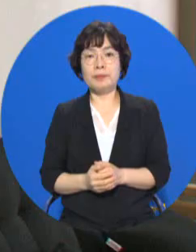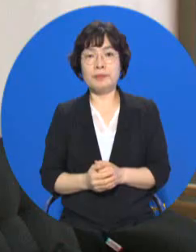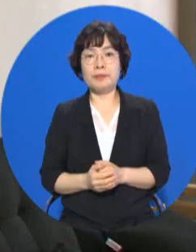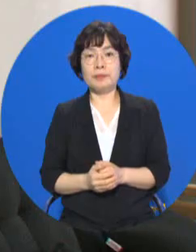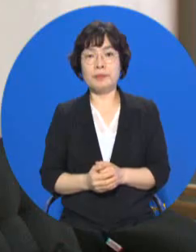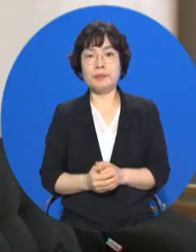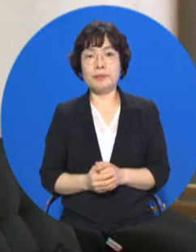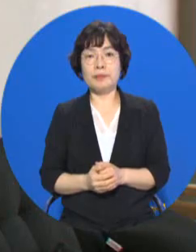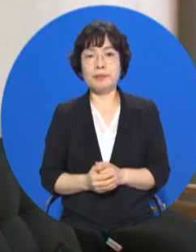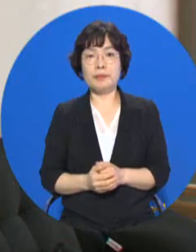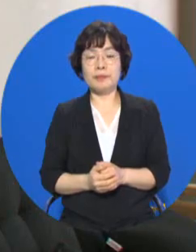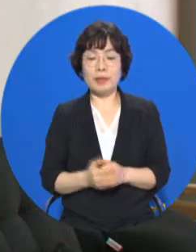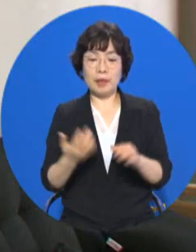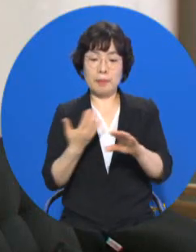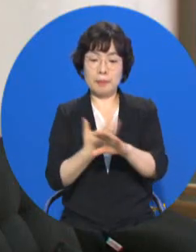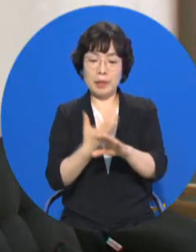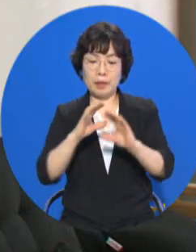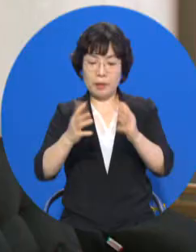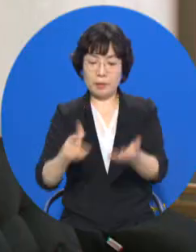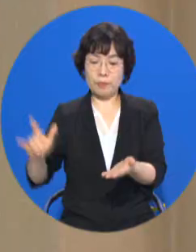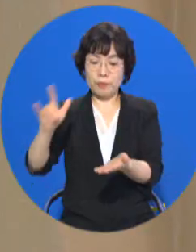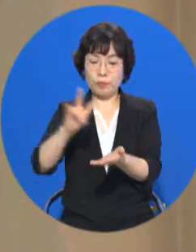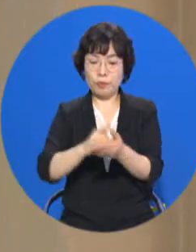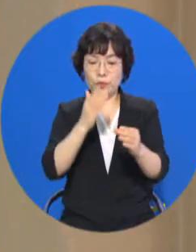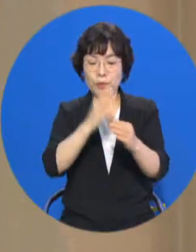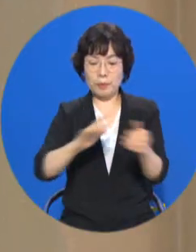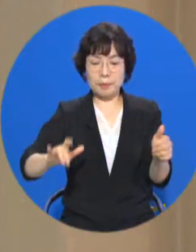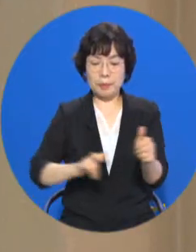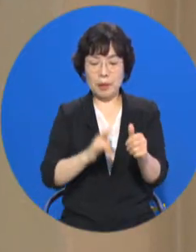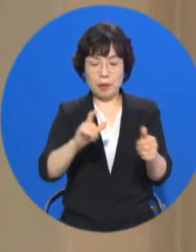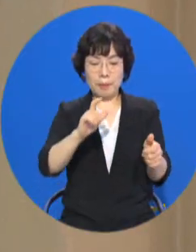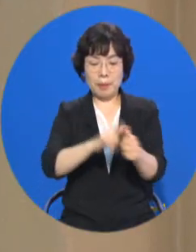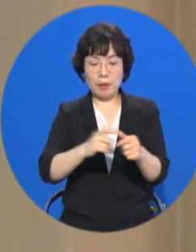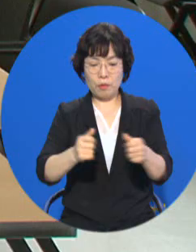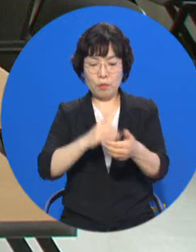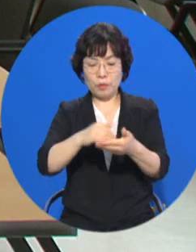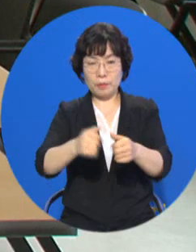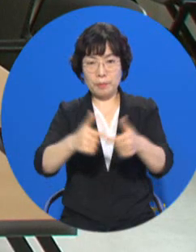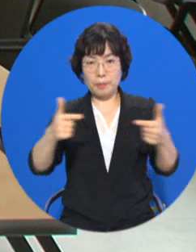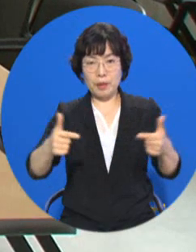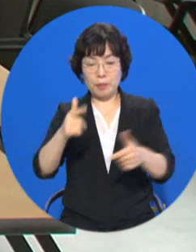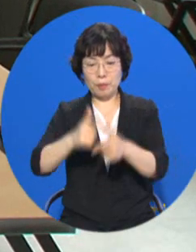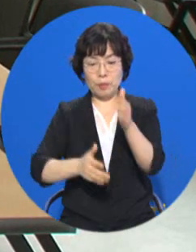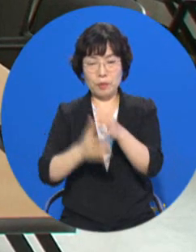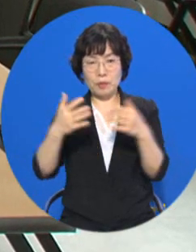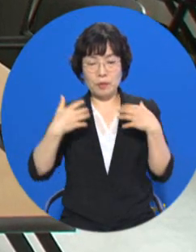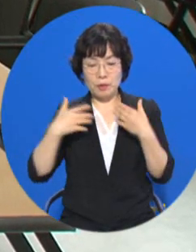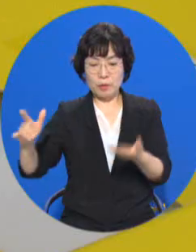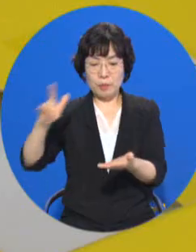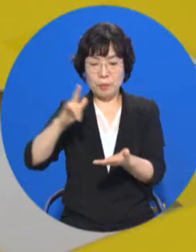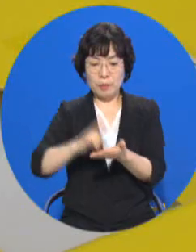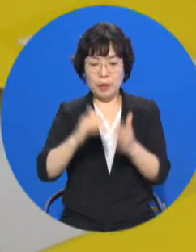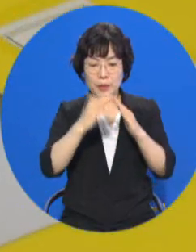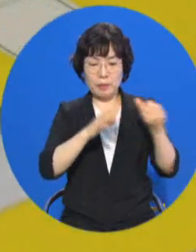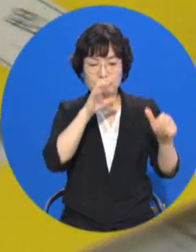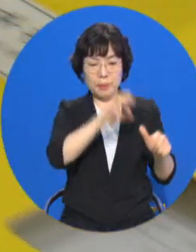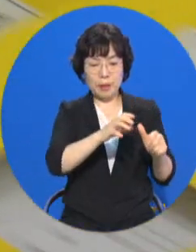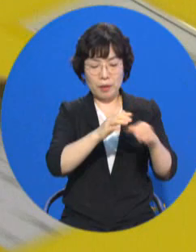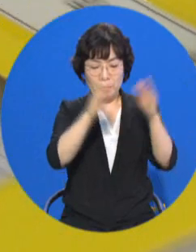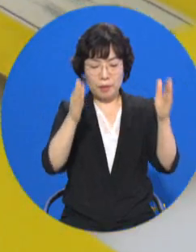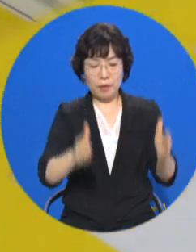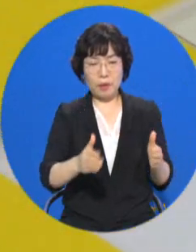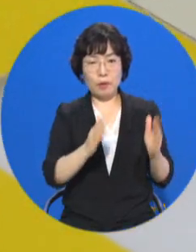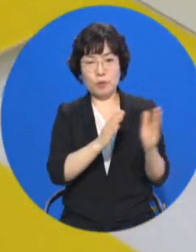있습니다. 해외 입국자를 중심으로 코로나19 확진세가 이어지자 목포시는 해외 입국자 자가격리 공간을 마련하는